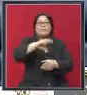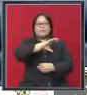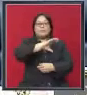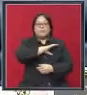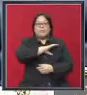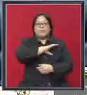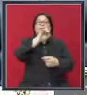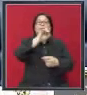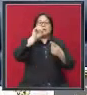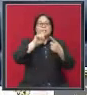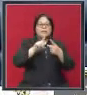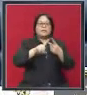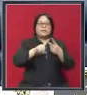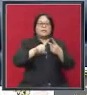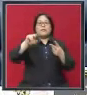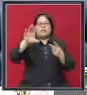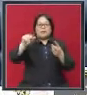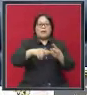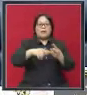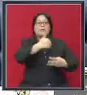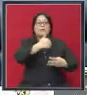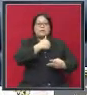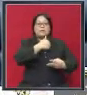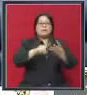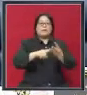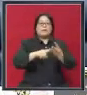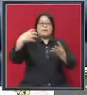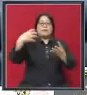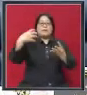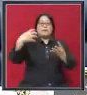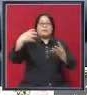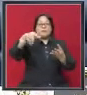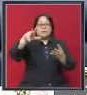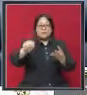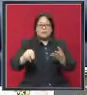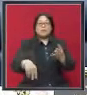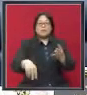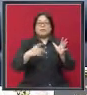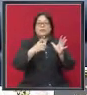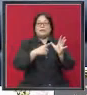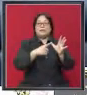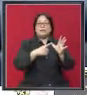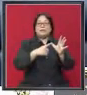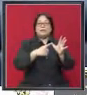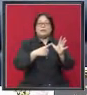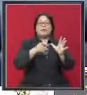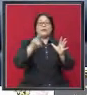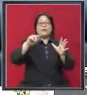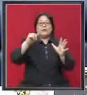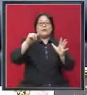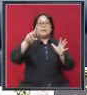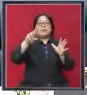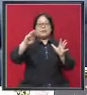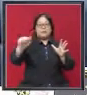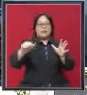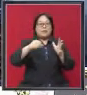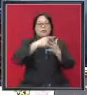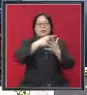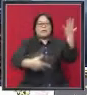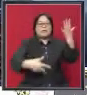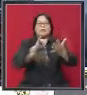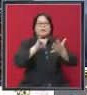Termasuk polis. Polis, rela, tentera, pegawai immigration, NADMA, ini